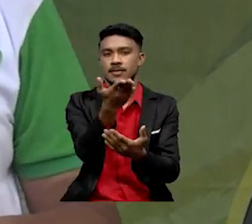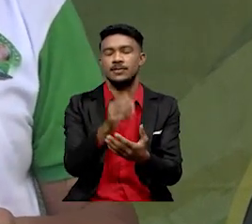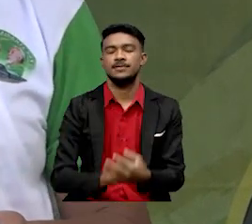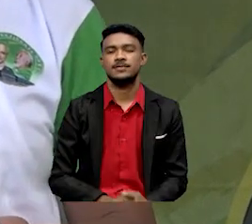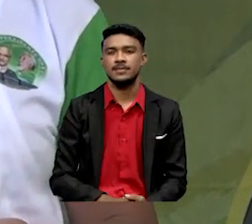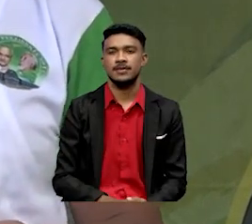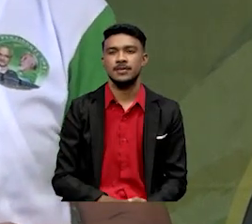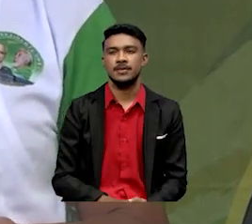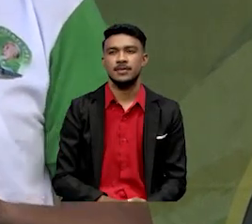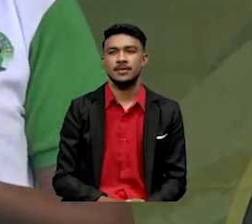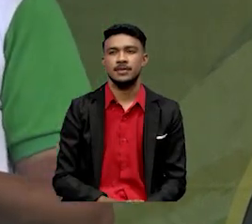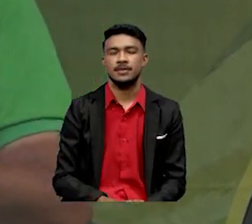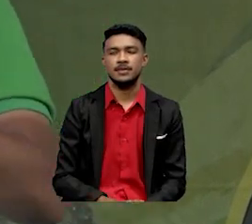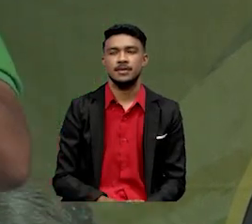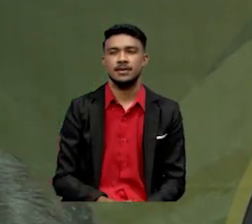Segundo.